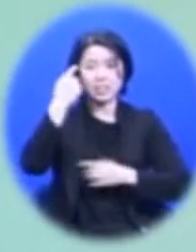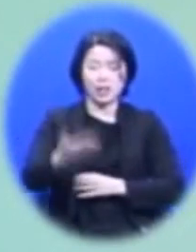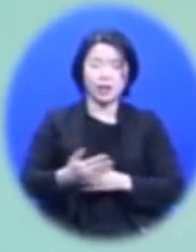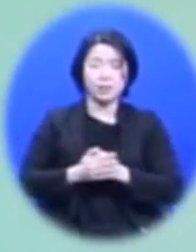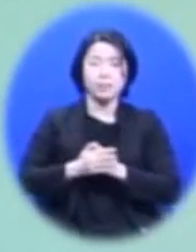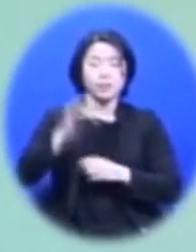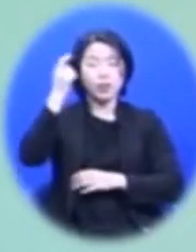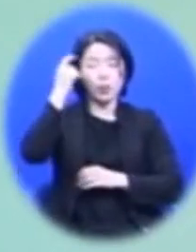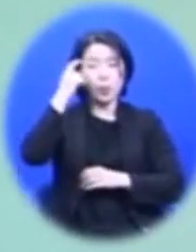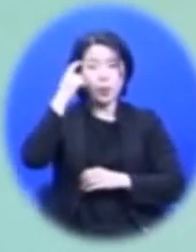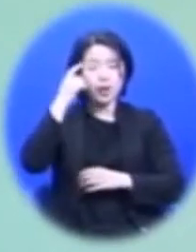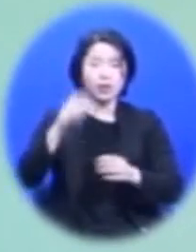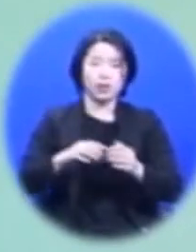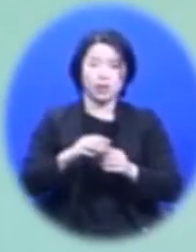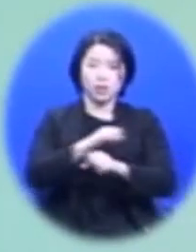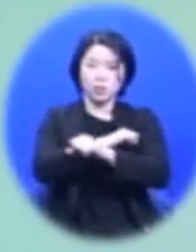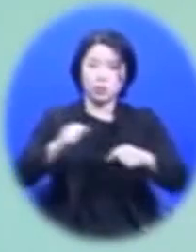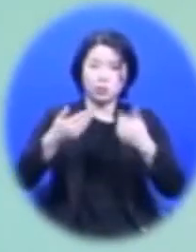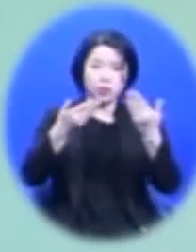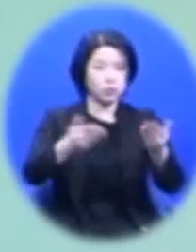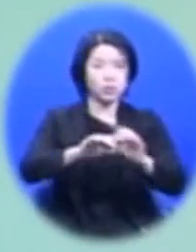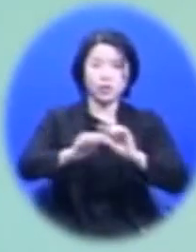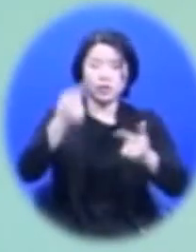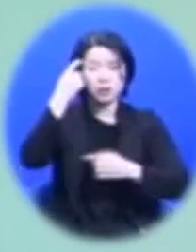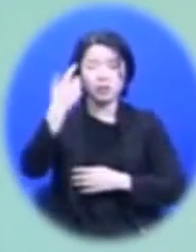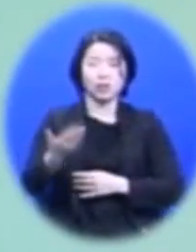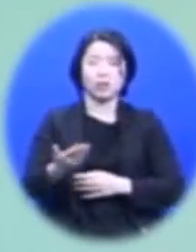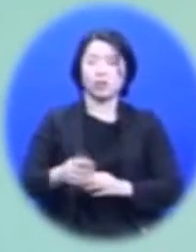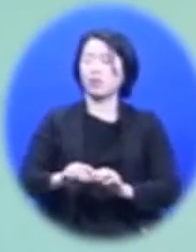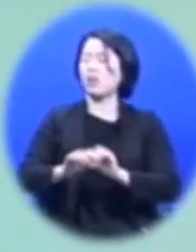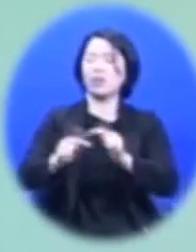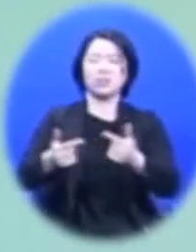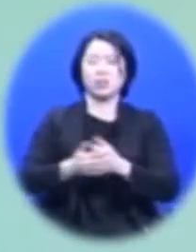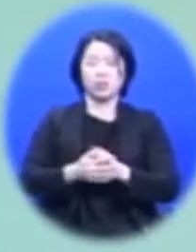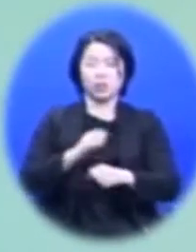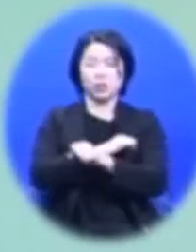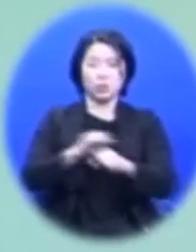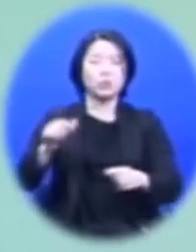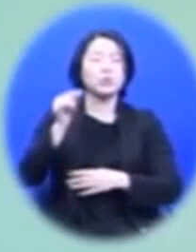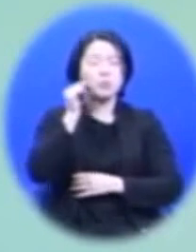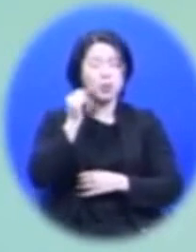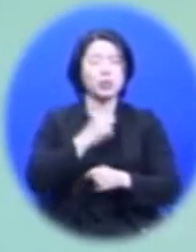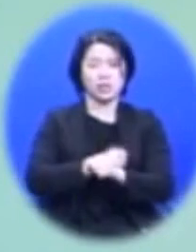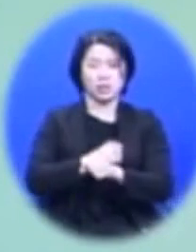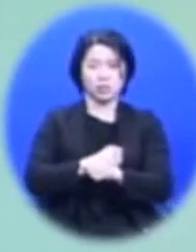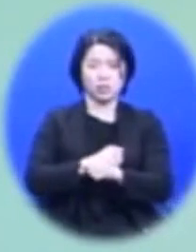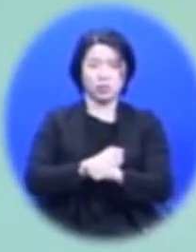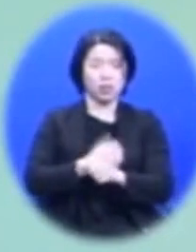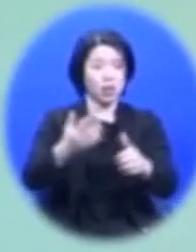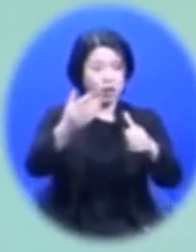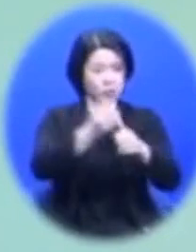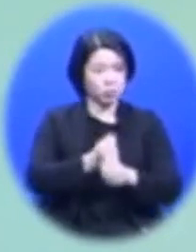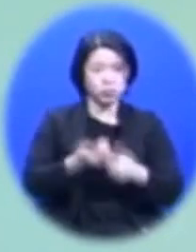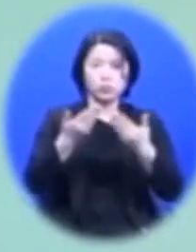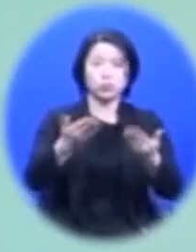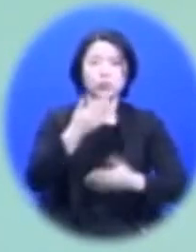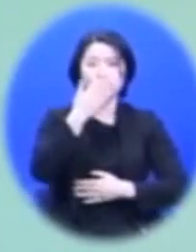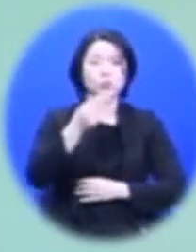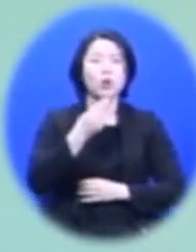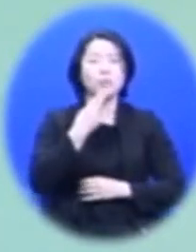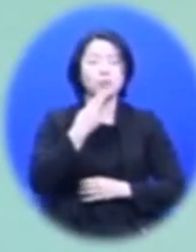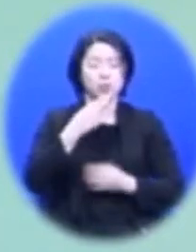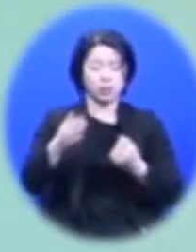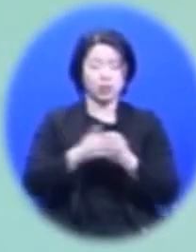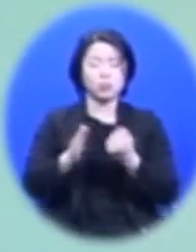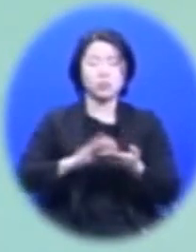왜 용서하지 않으시나? 아니에요. 용서를 못하시는 거고 붙들어주실 수가 없었던 거예요.